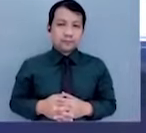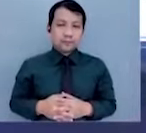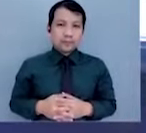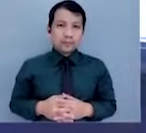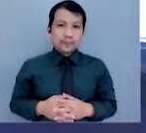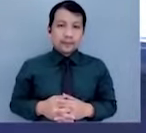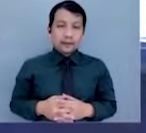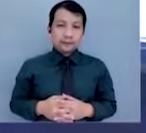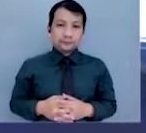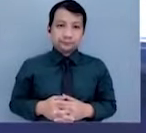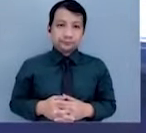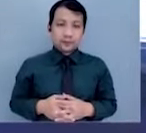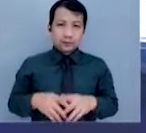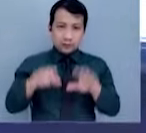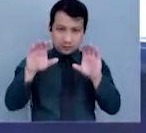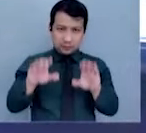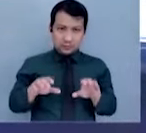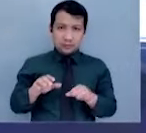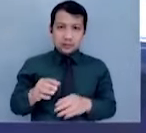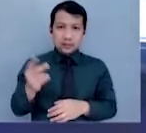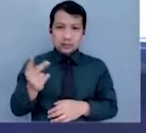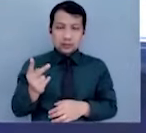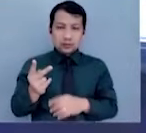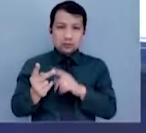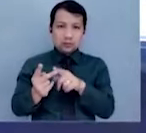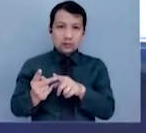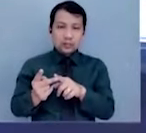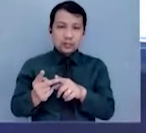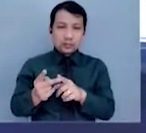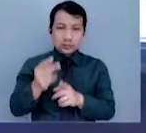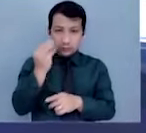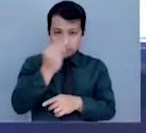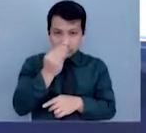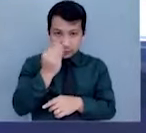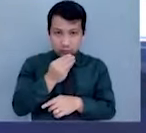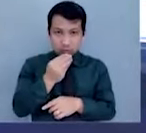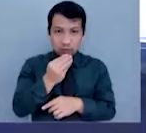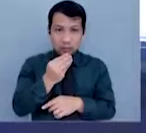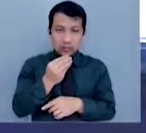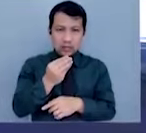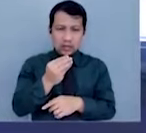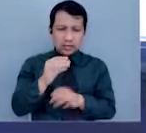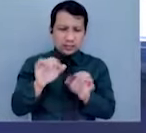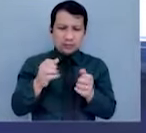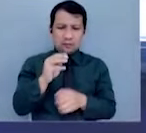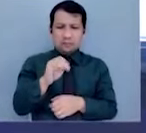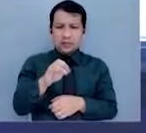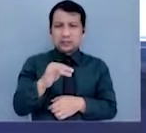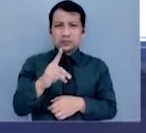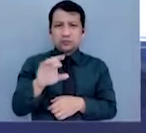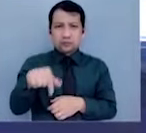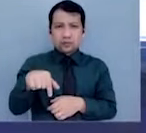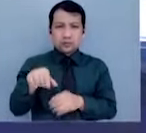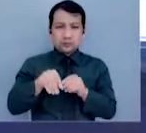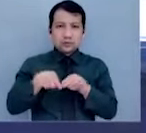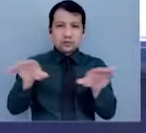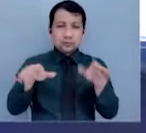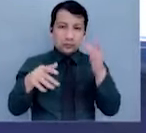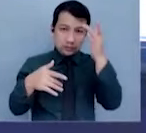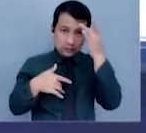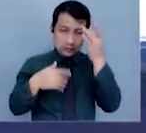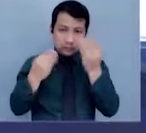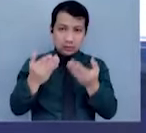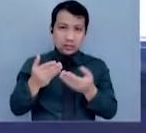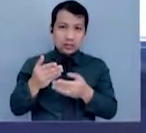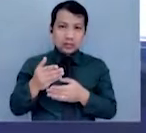Nasa state of calamity ngayon ang dalawang bayan sa Marinduque dahil sa pagkalat ng rabies. At hindi lang sa mga aso't pusa ang may